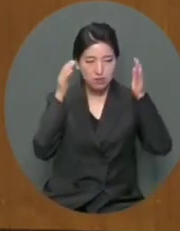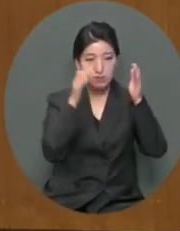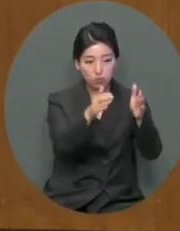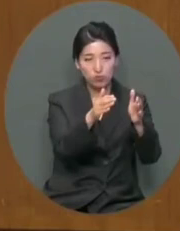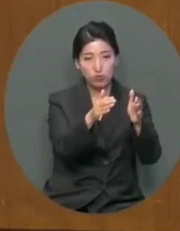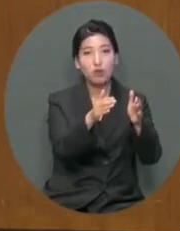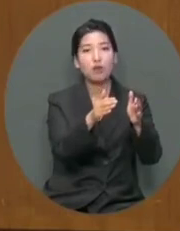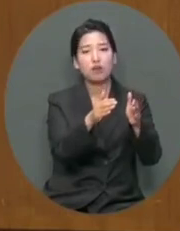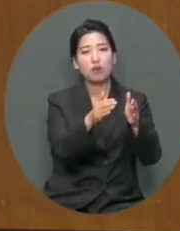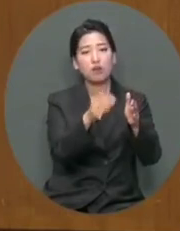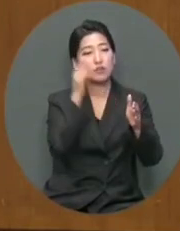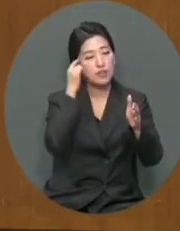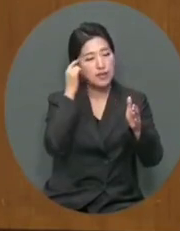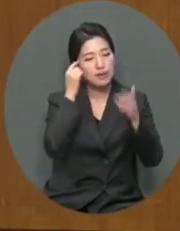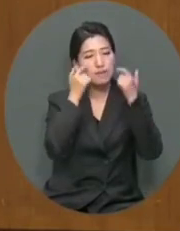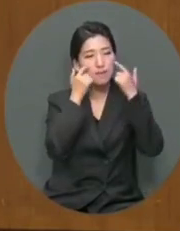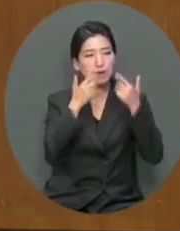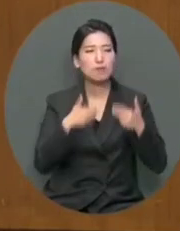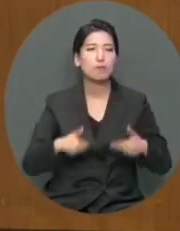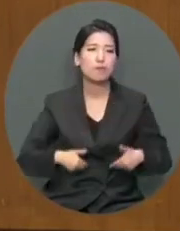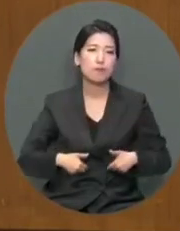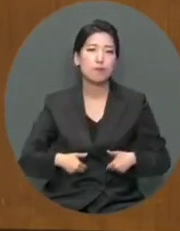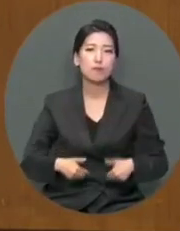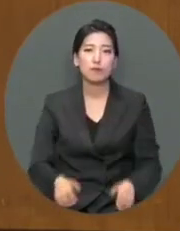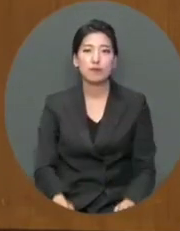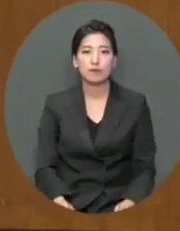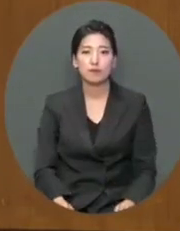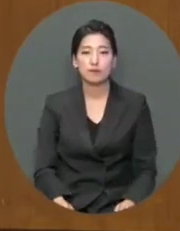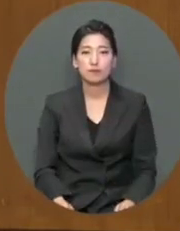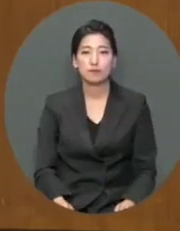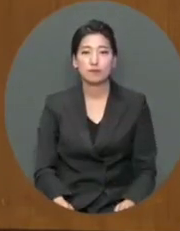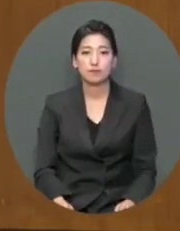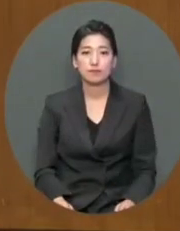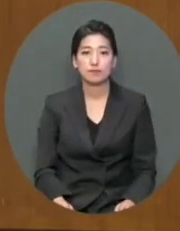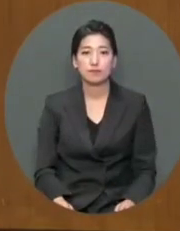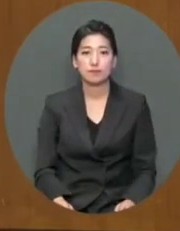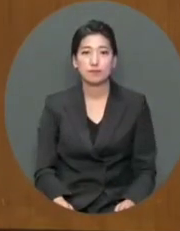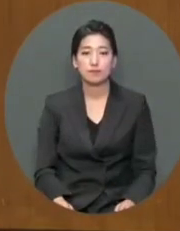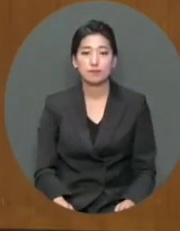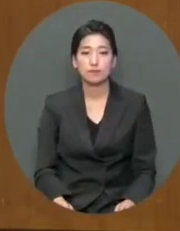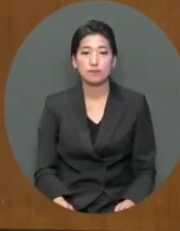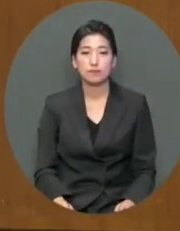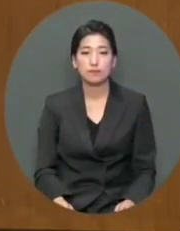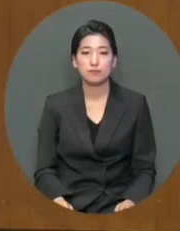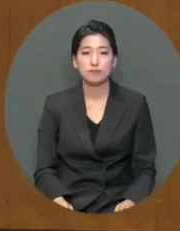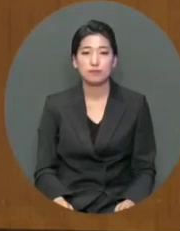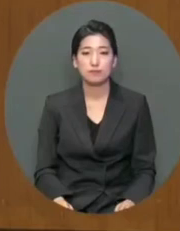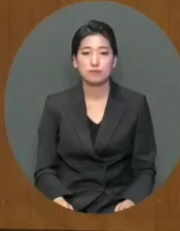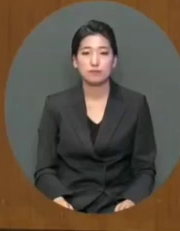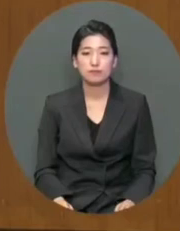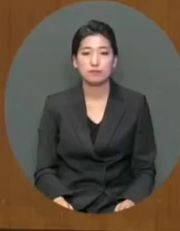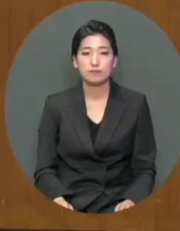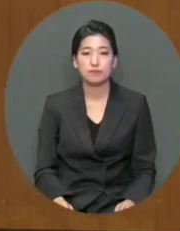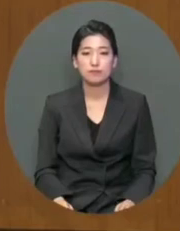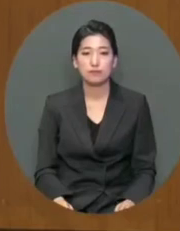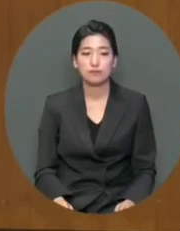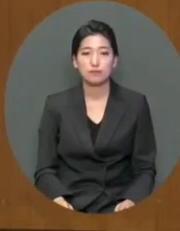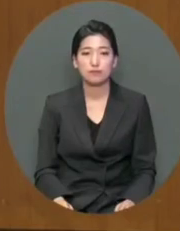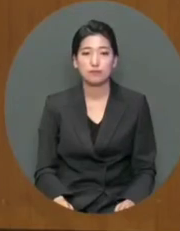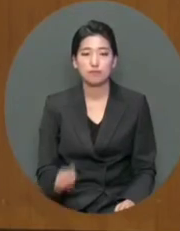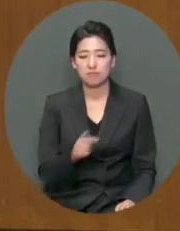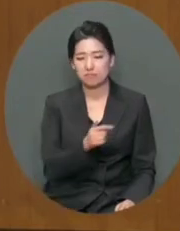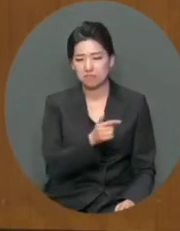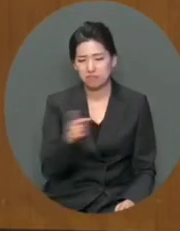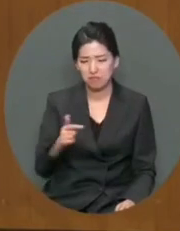다른 제도들이 마련되어야만이 이른바 우리 사회에서 문제되고 있는 뭐 대형 로펌이라든지 정관외우라든지